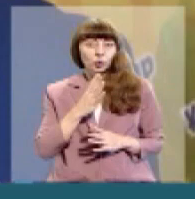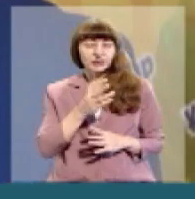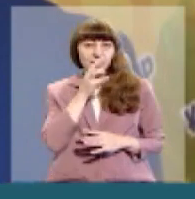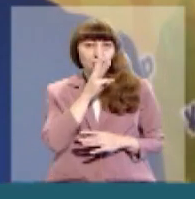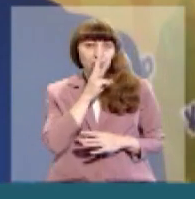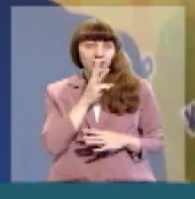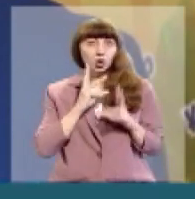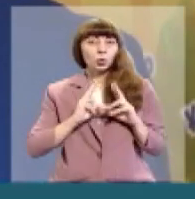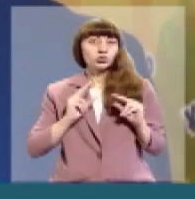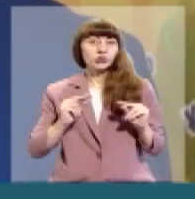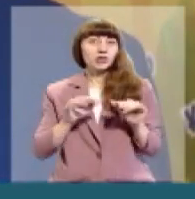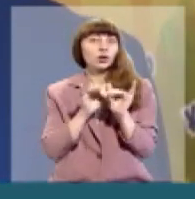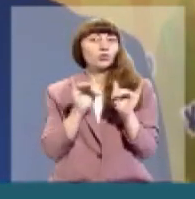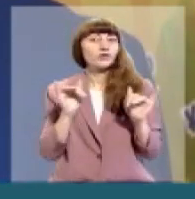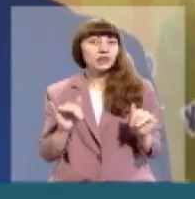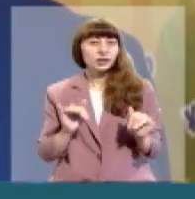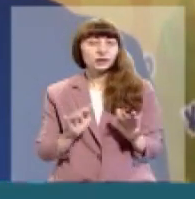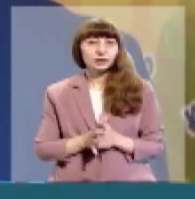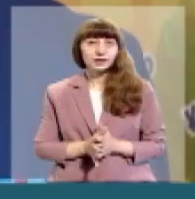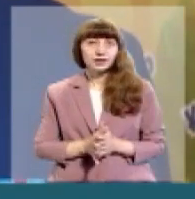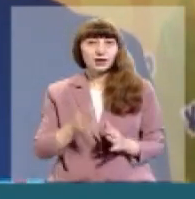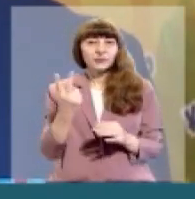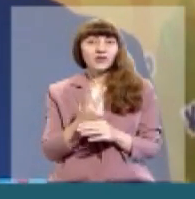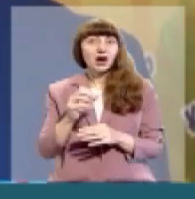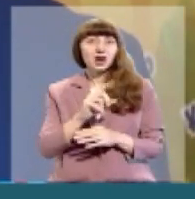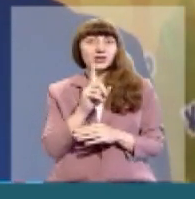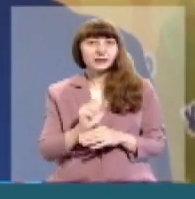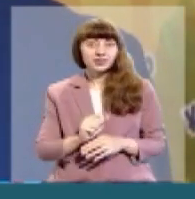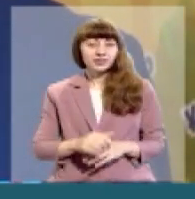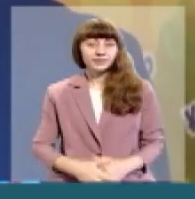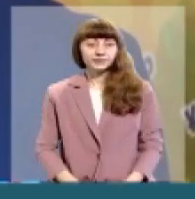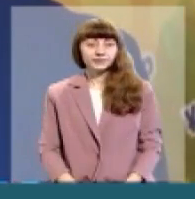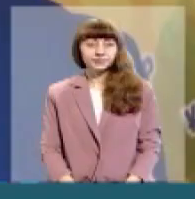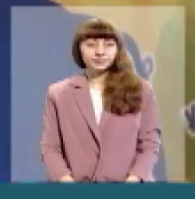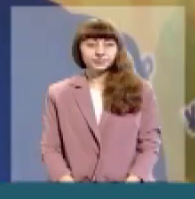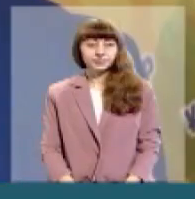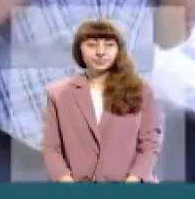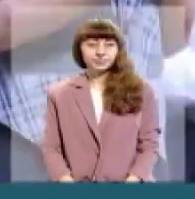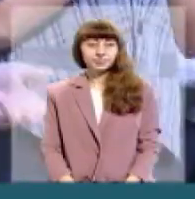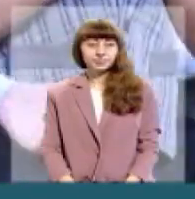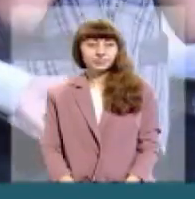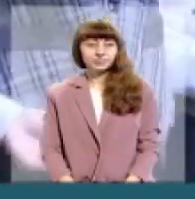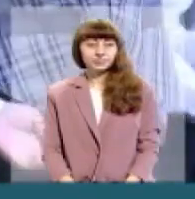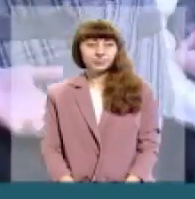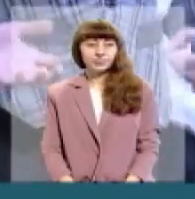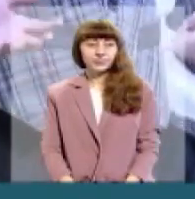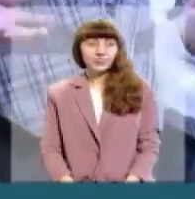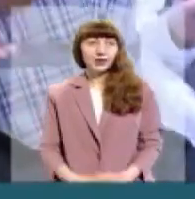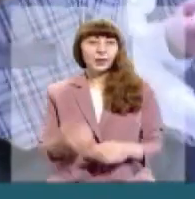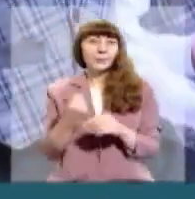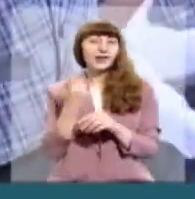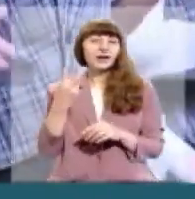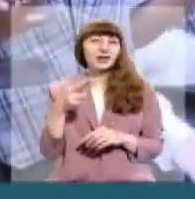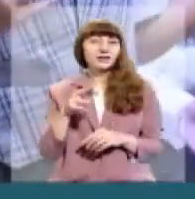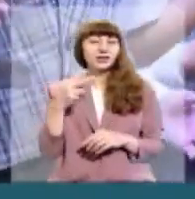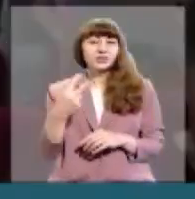Республика бойынша да вообще Қостанай қаласының облысының өз ерекше өз орны бар. Тұлға дамуының бастауында